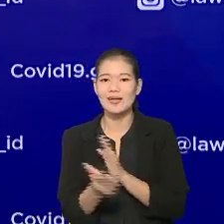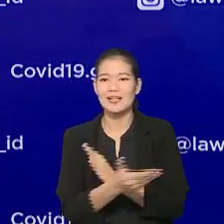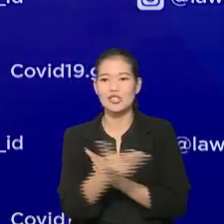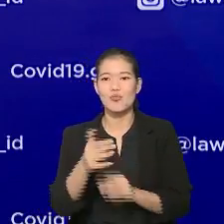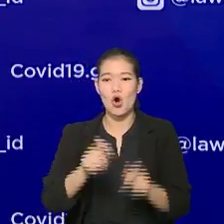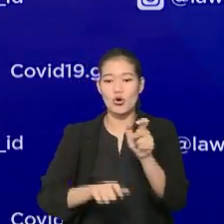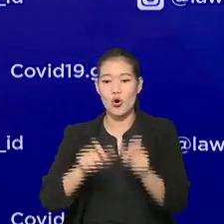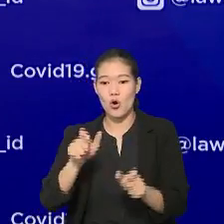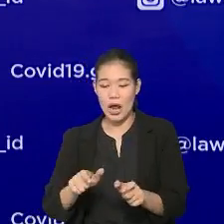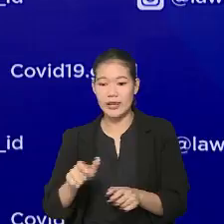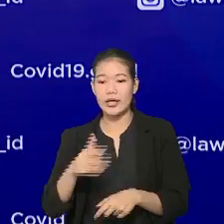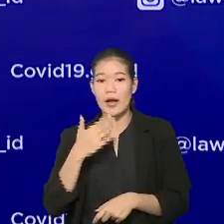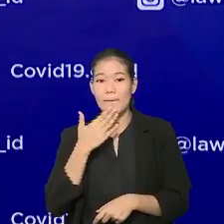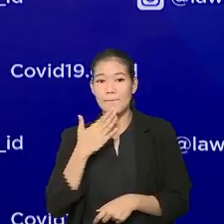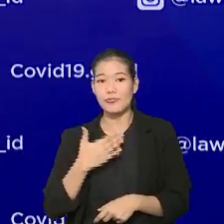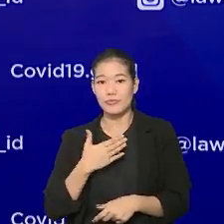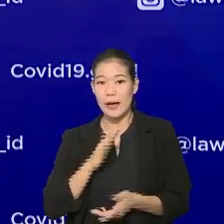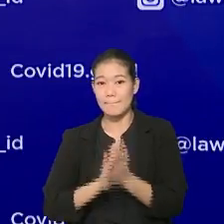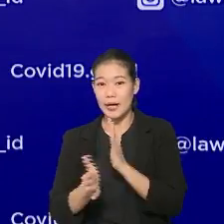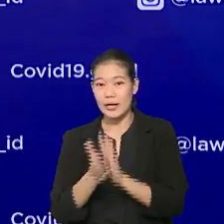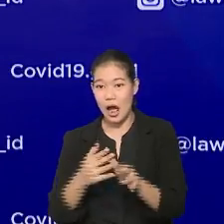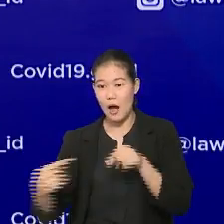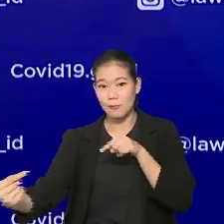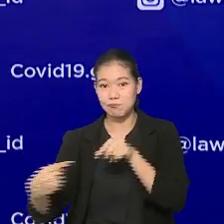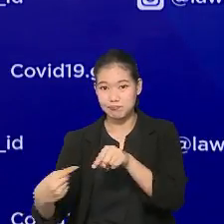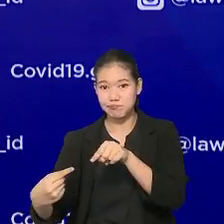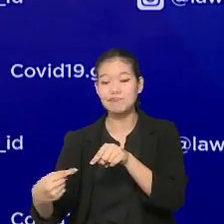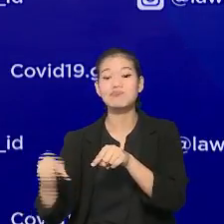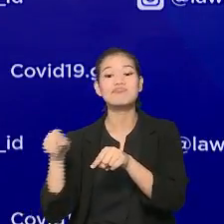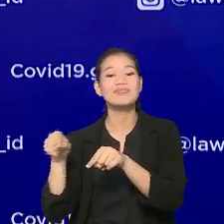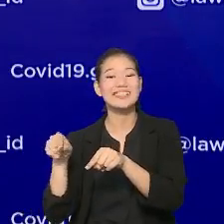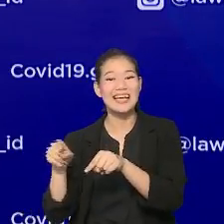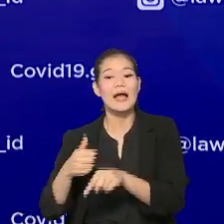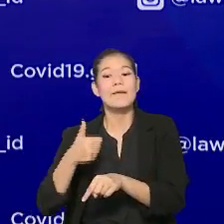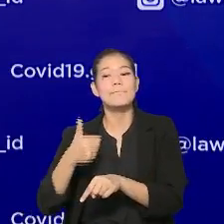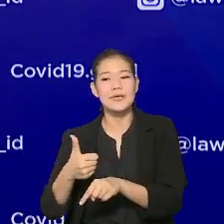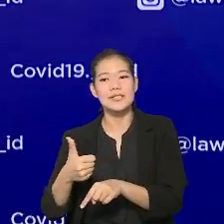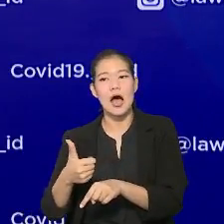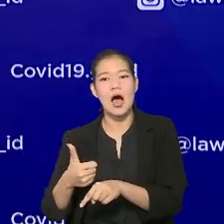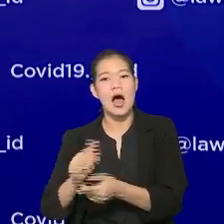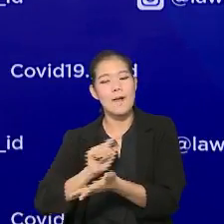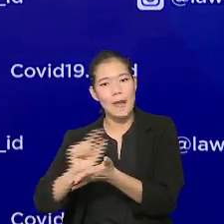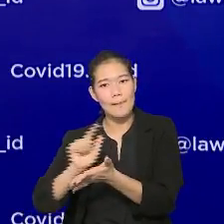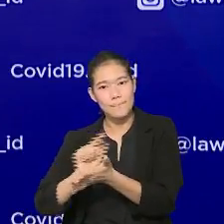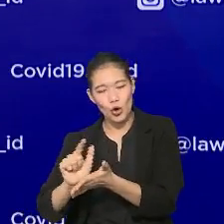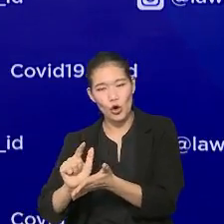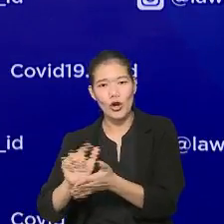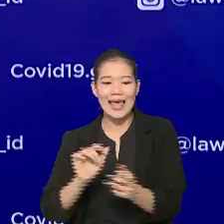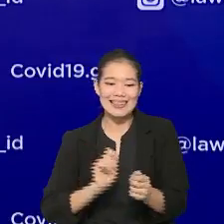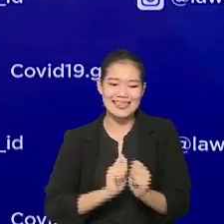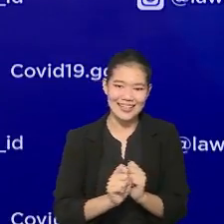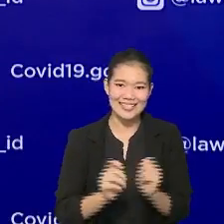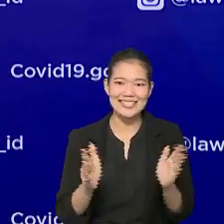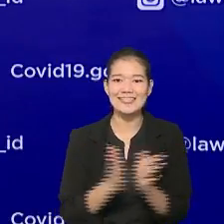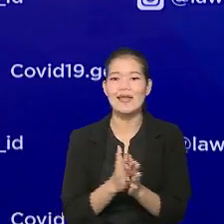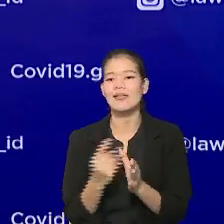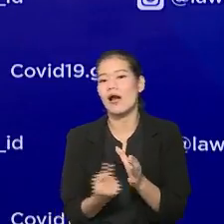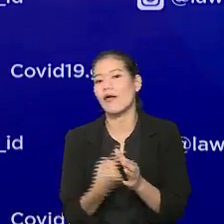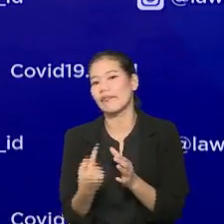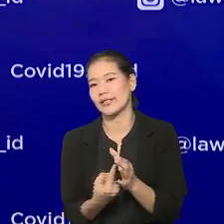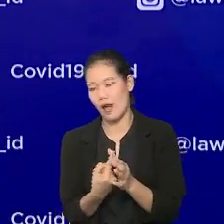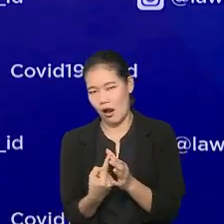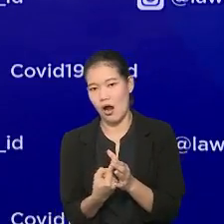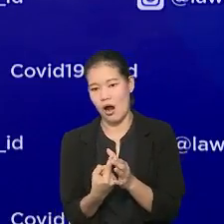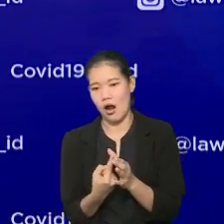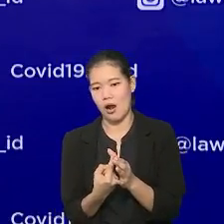semua pihak yang memiliki kontak erat dengan yang bersangkutan untuk proaktif melakukan testing dan menjalani karantina